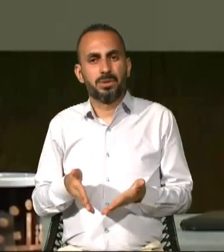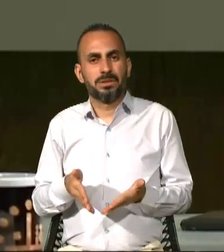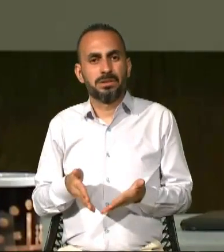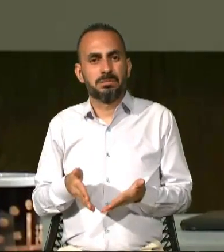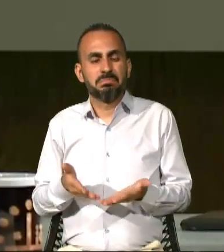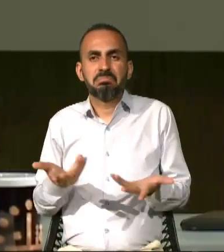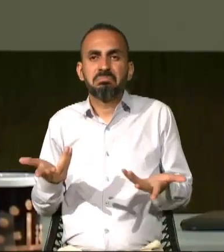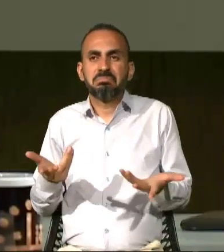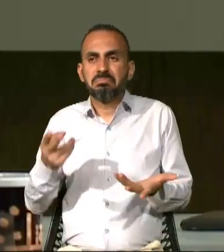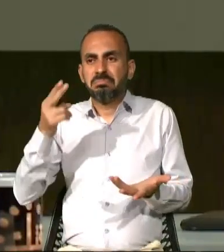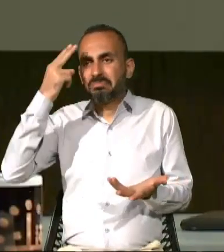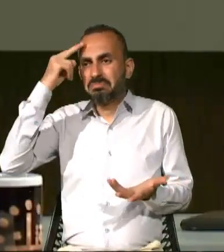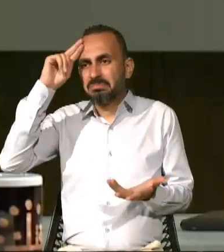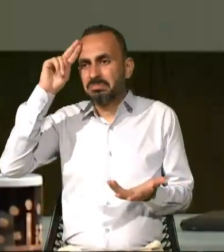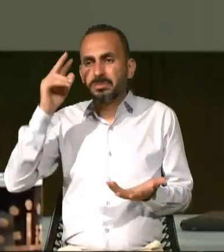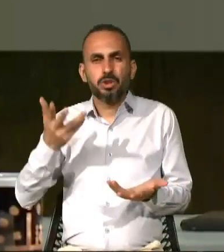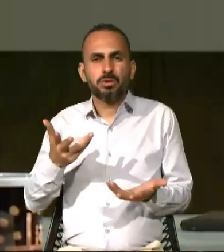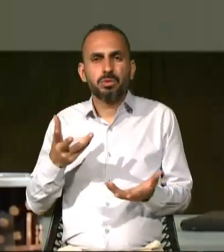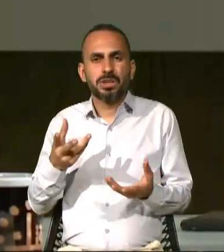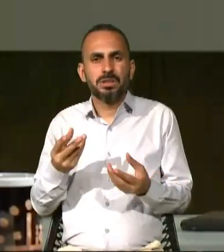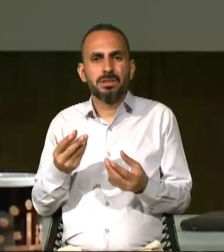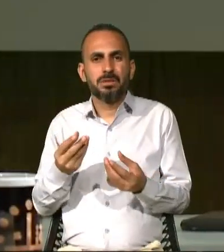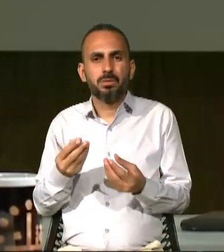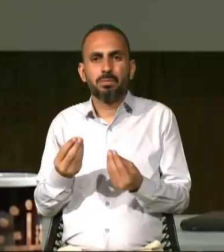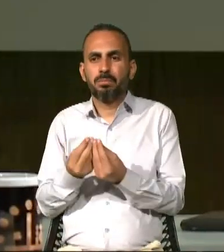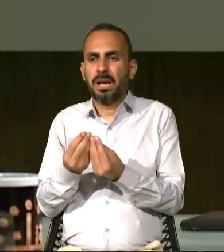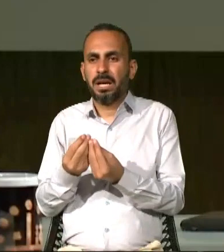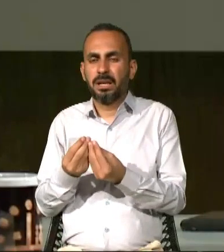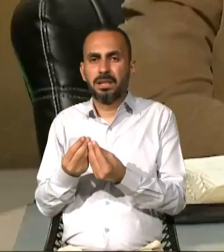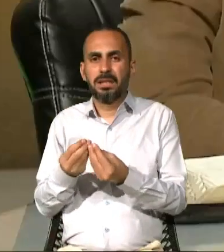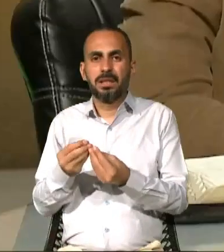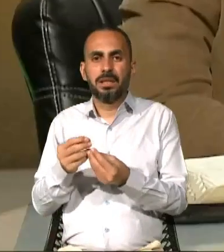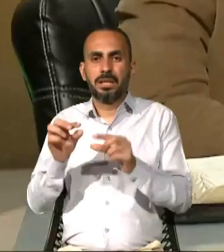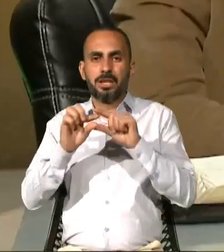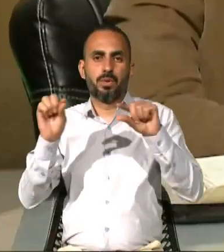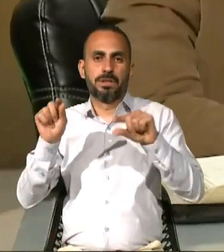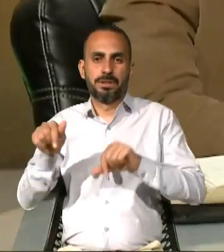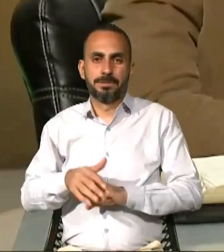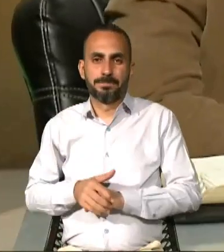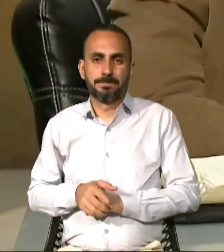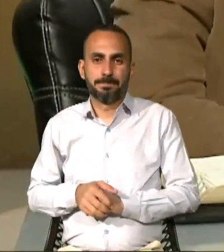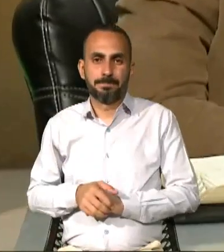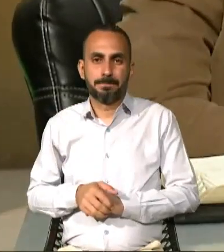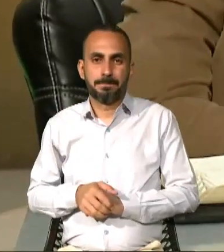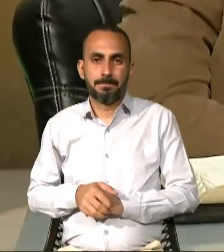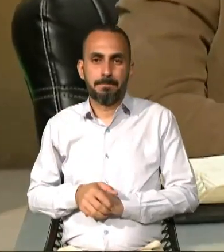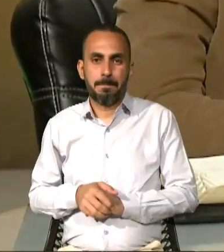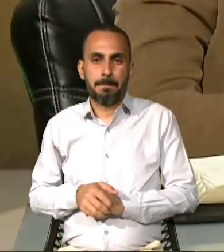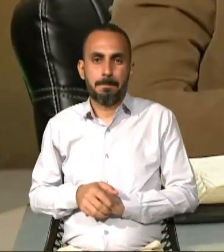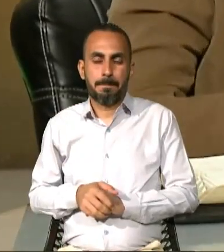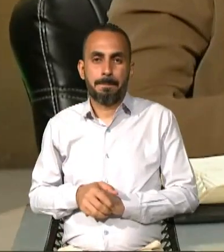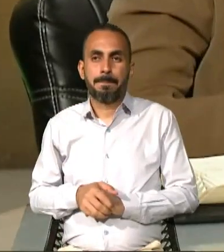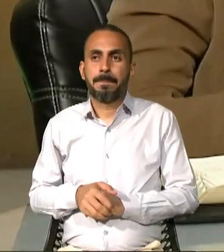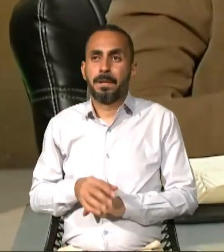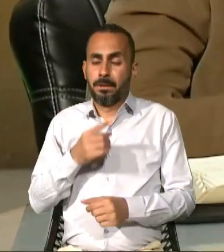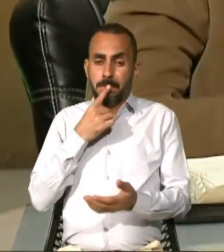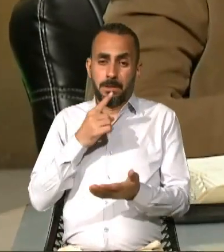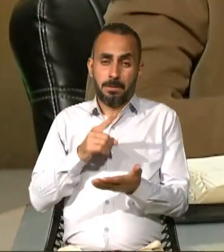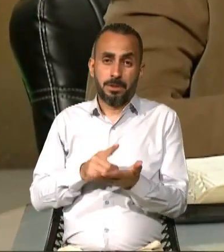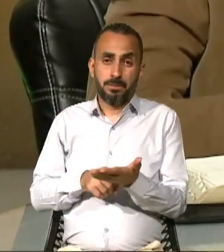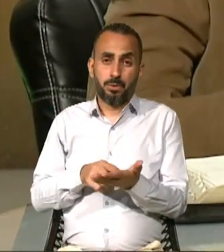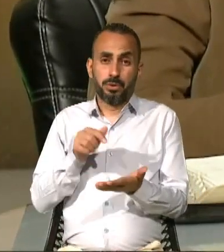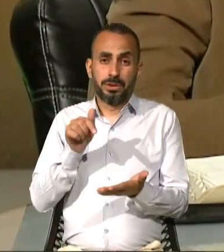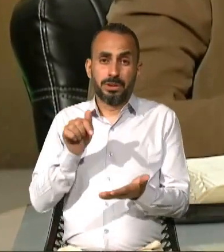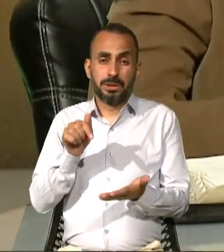بنجاتكم تقترب؟ هل هناك علاقه بينهم؟ يس. انا الحقيقه واحنا بنتكلم في الاول ده يا ابونا، واحنا بنقول انه